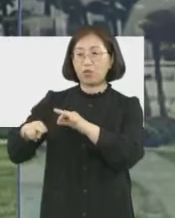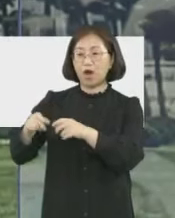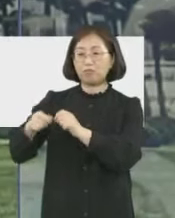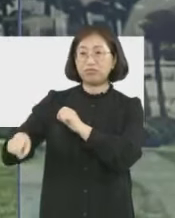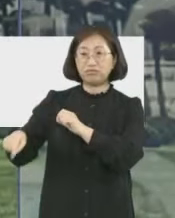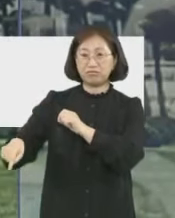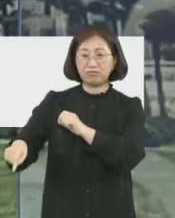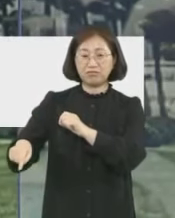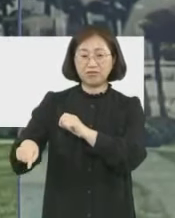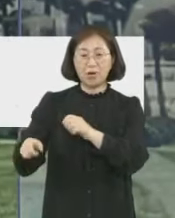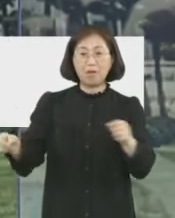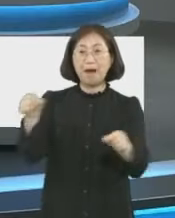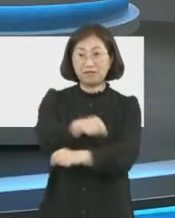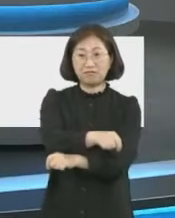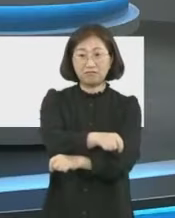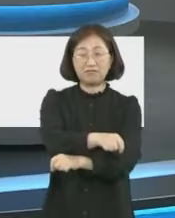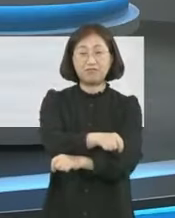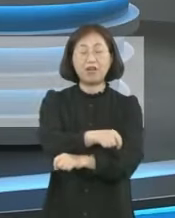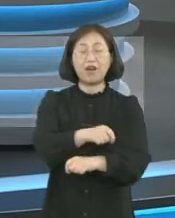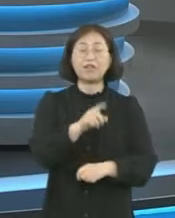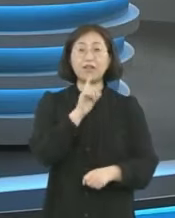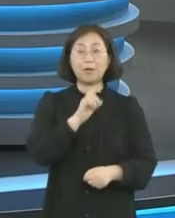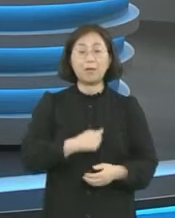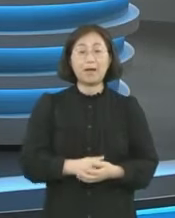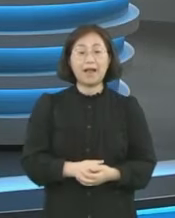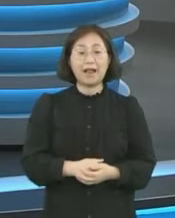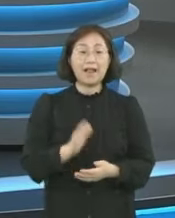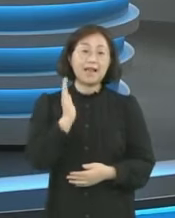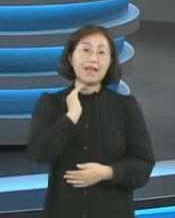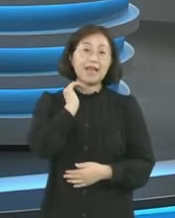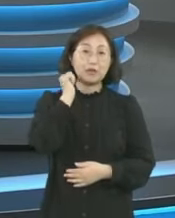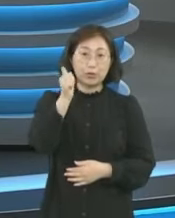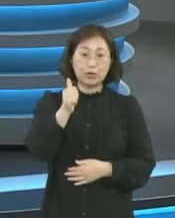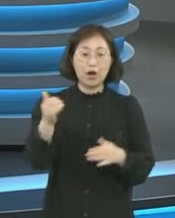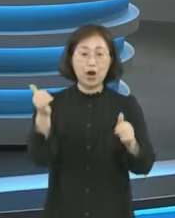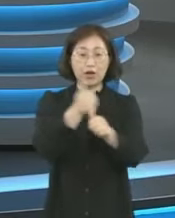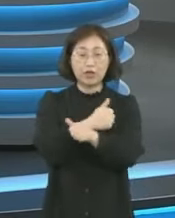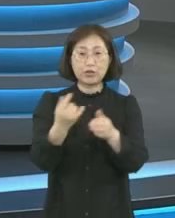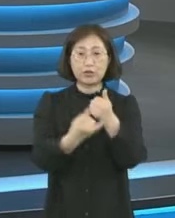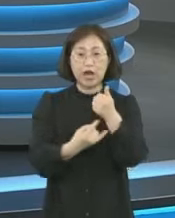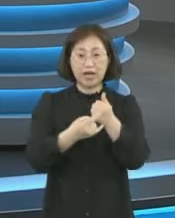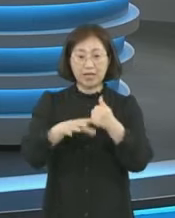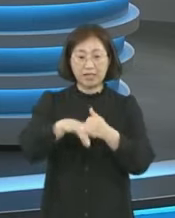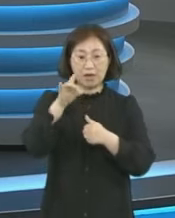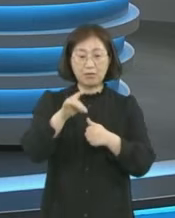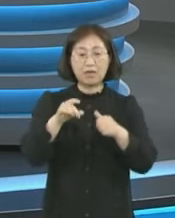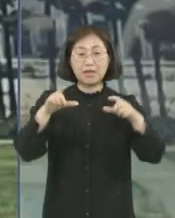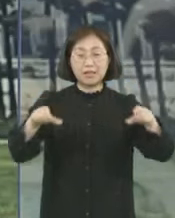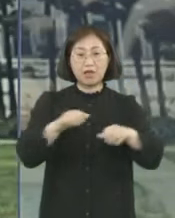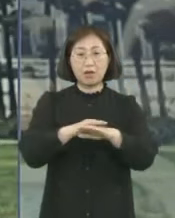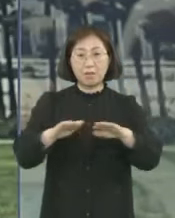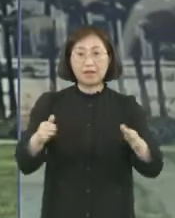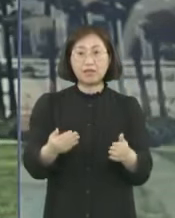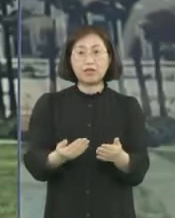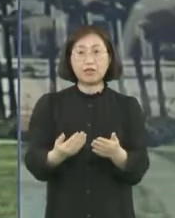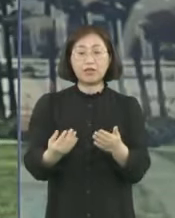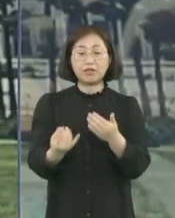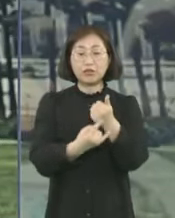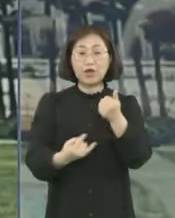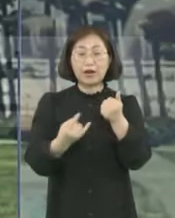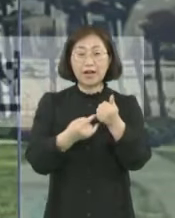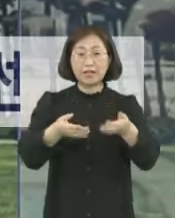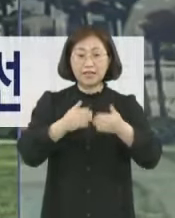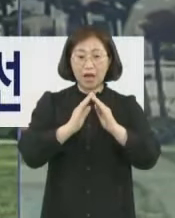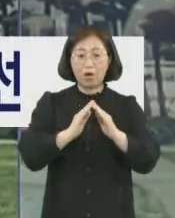생각을 그는 하고 있는 사람인데요. 역대 대통령직 인수위 최초로 지역 균형 발전 특위를 설치한 만큼 새 정부는